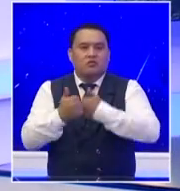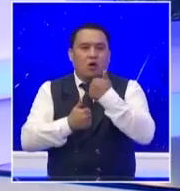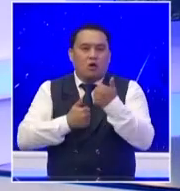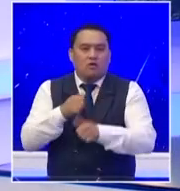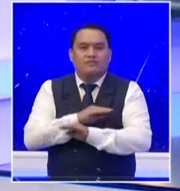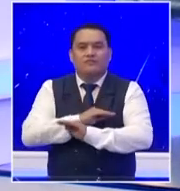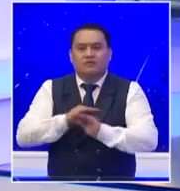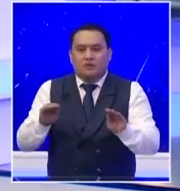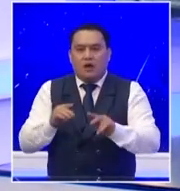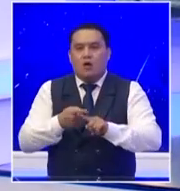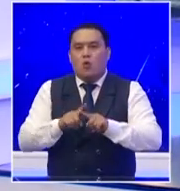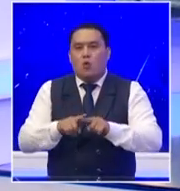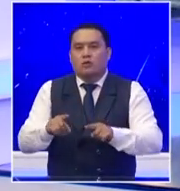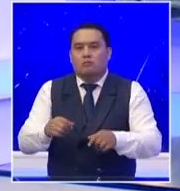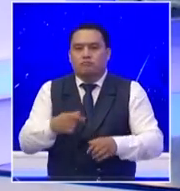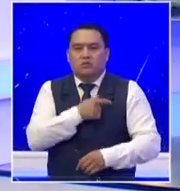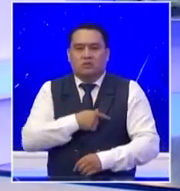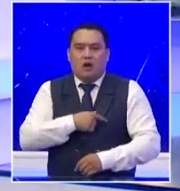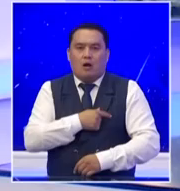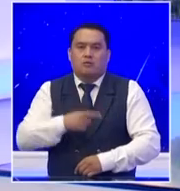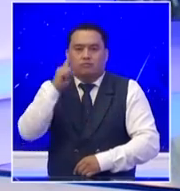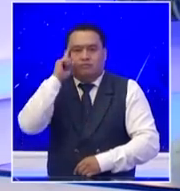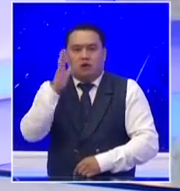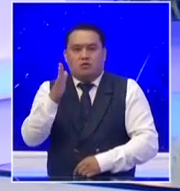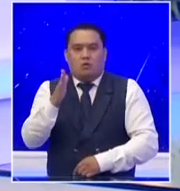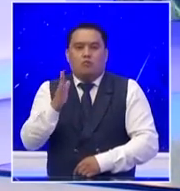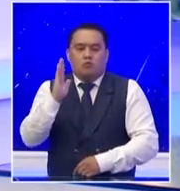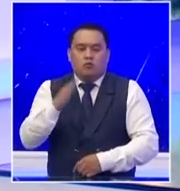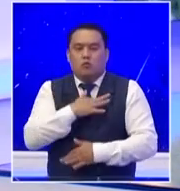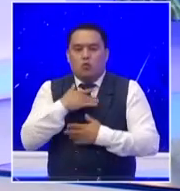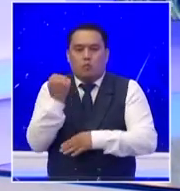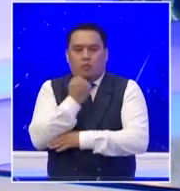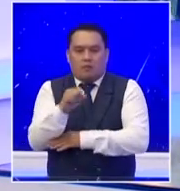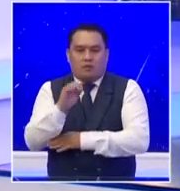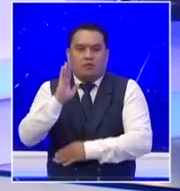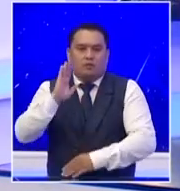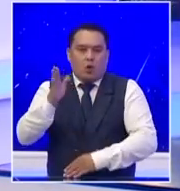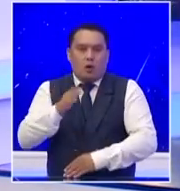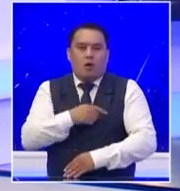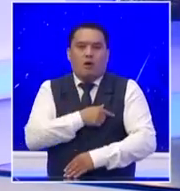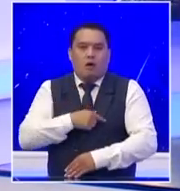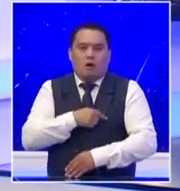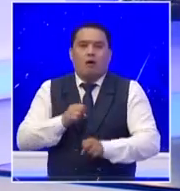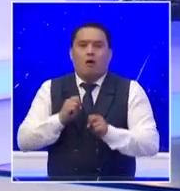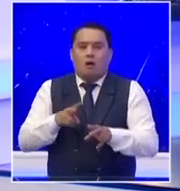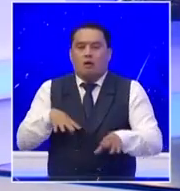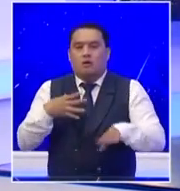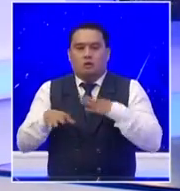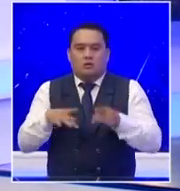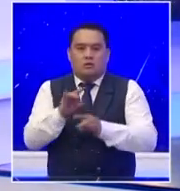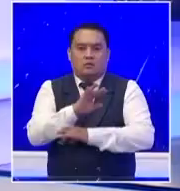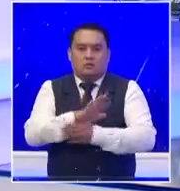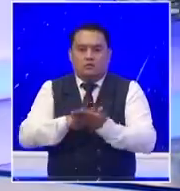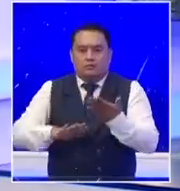всех уровней. По прогнозу тренерского штаба, их воспитанников ждет еще много побед. О том, как тренируются гимнасты, расскажет Алексей